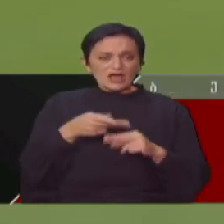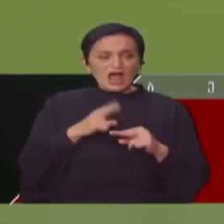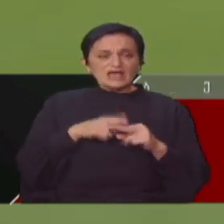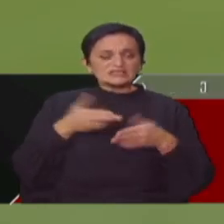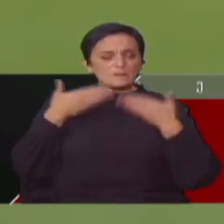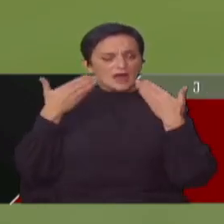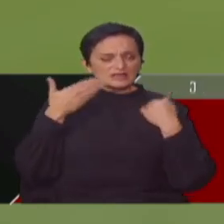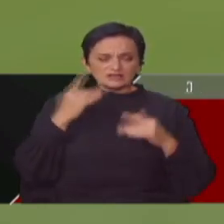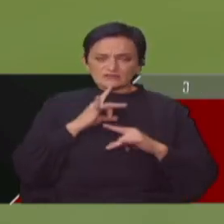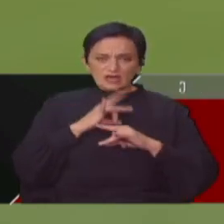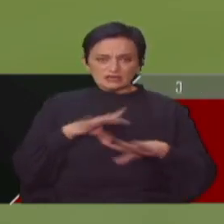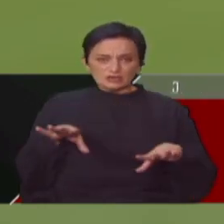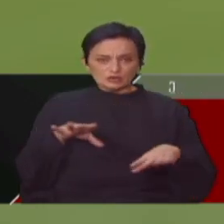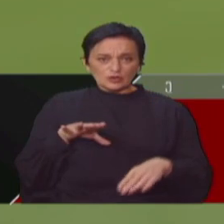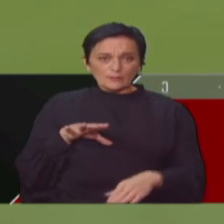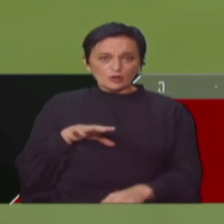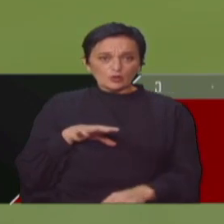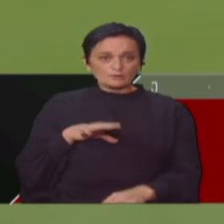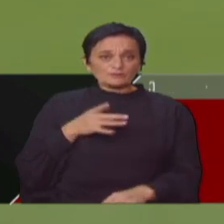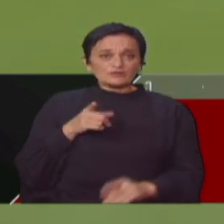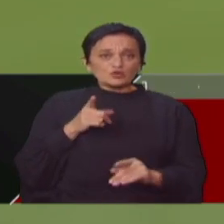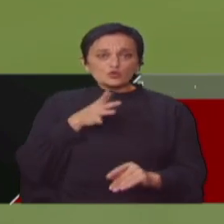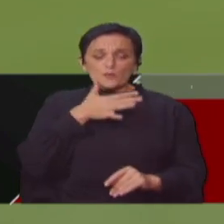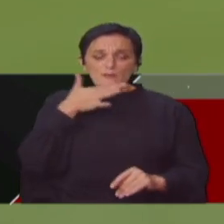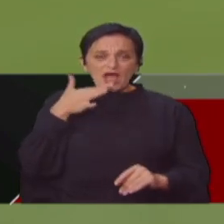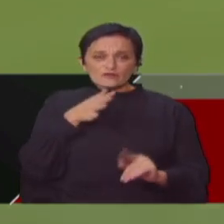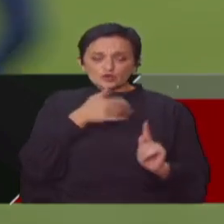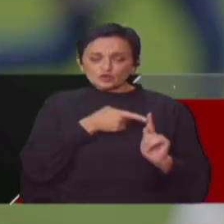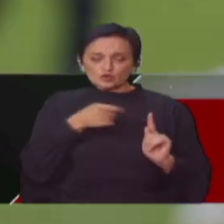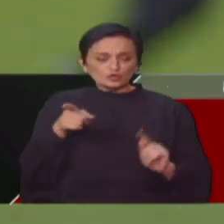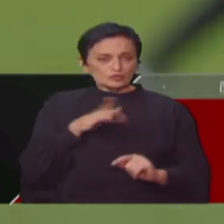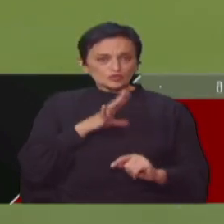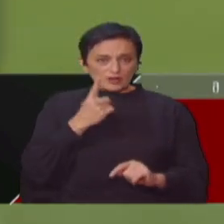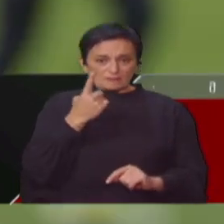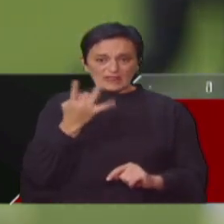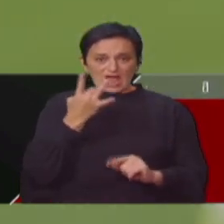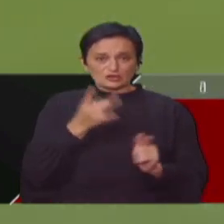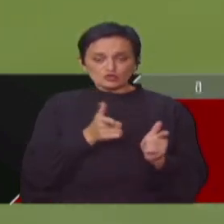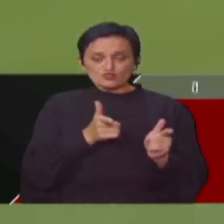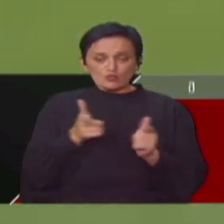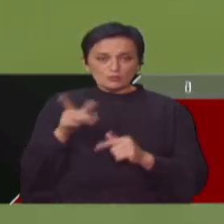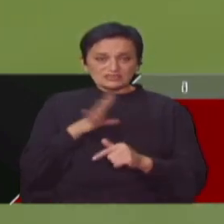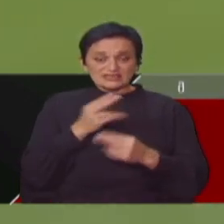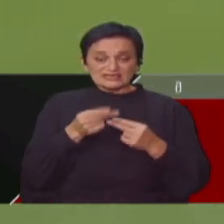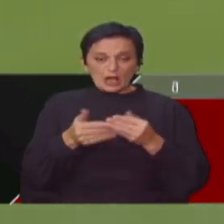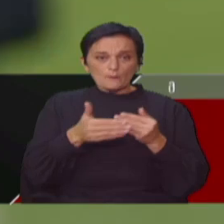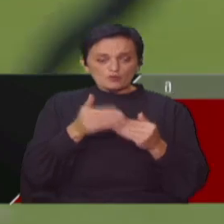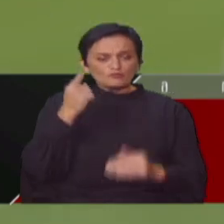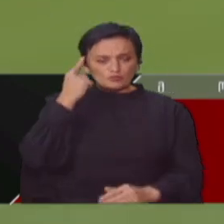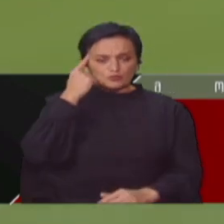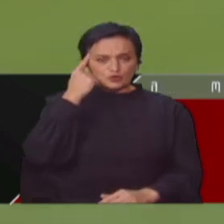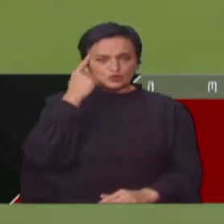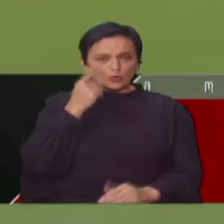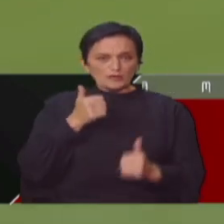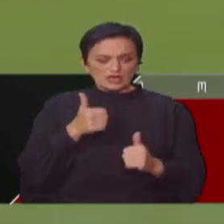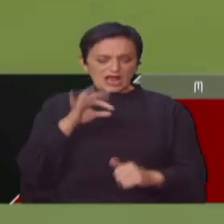ყველაფერი მარტივი. დრო არ ჰქონდა ძალიან ბევრი, როგორც ყოველთვის, ზურგზე ჰქონდა მომზადებისთვის თამაშამდე, მაგრამ ფიქრობ, რომ